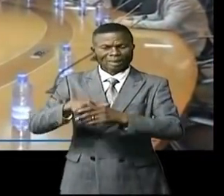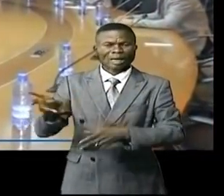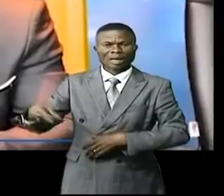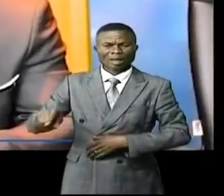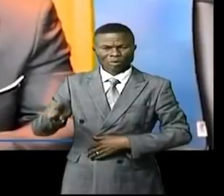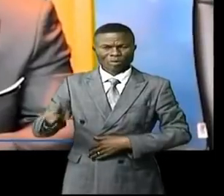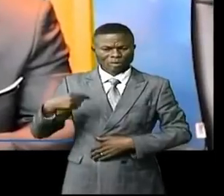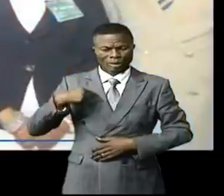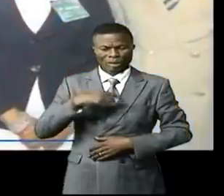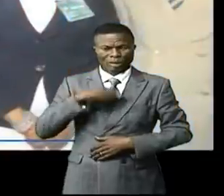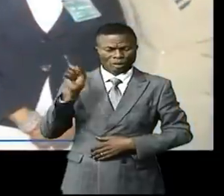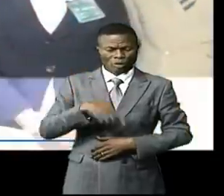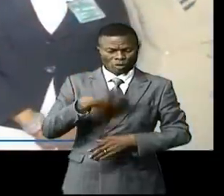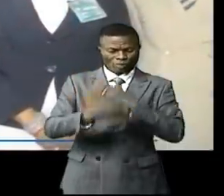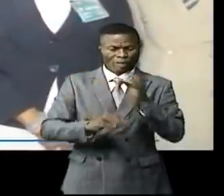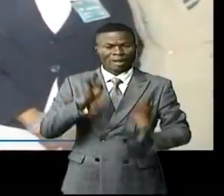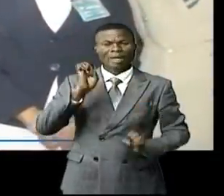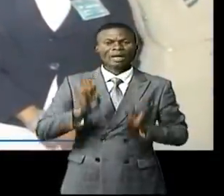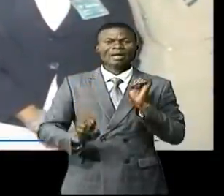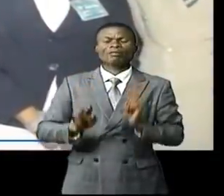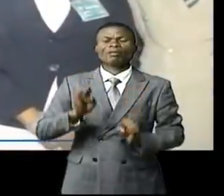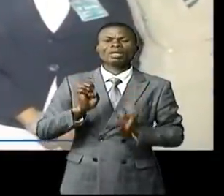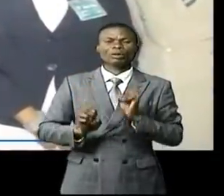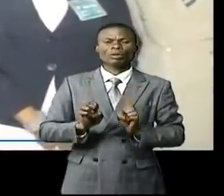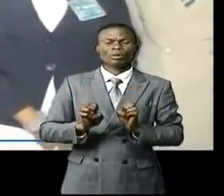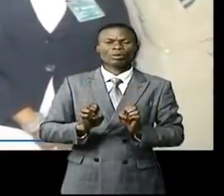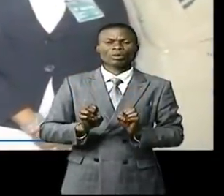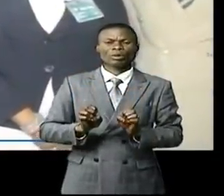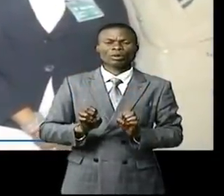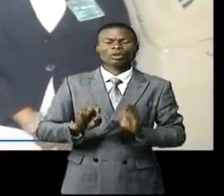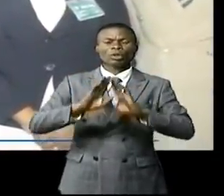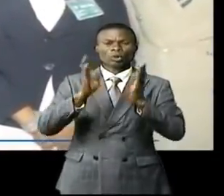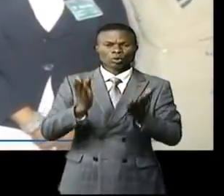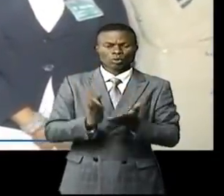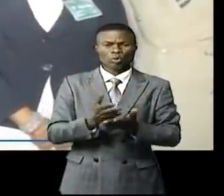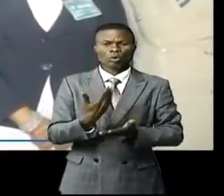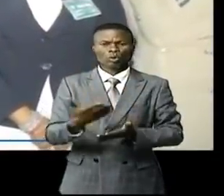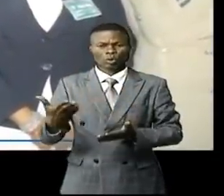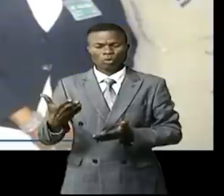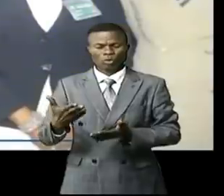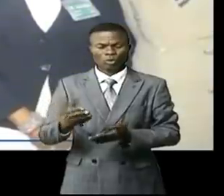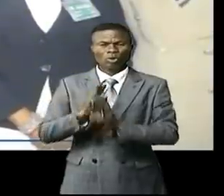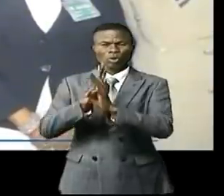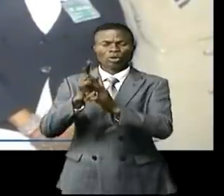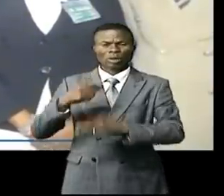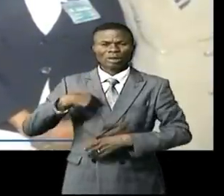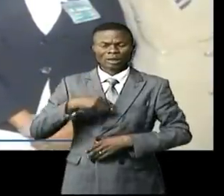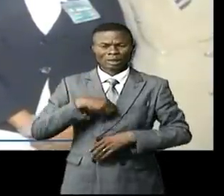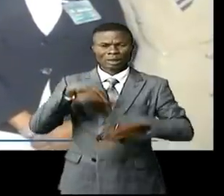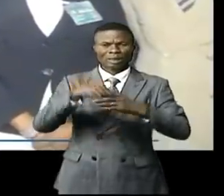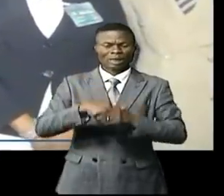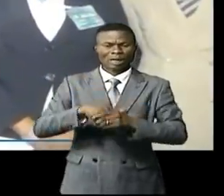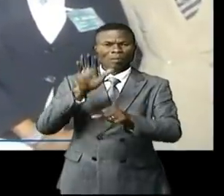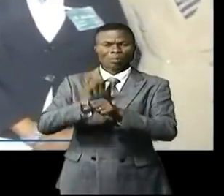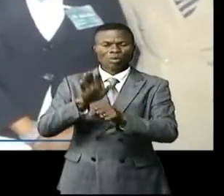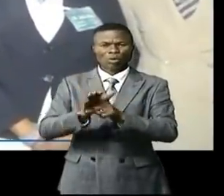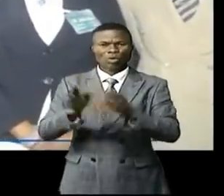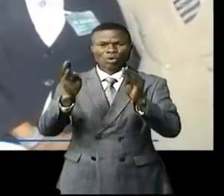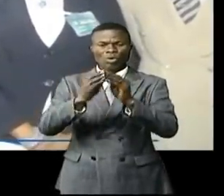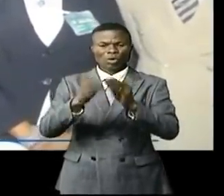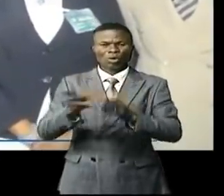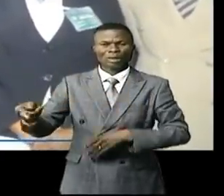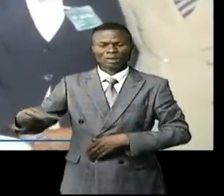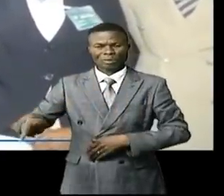sommes venus faire une évaluation sur toutes les démarches qui ont été faites de l'Assemblée nationale au